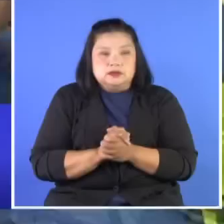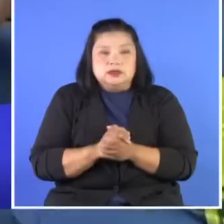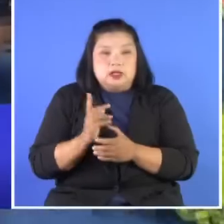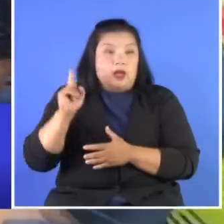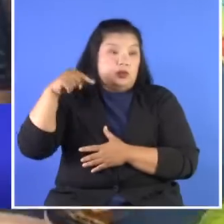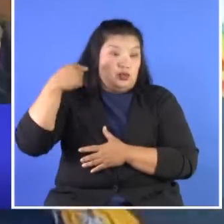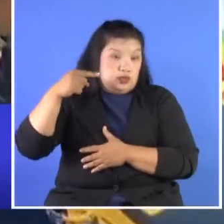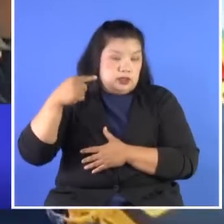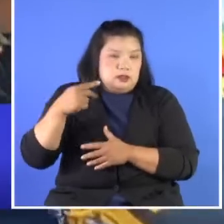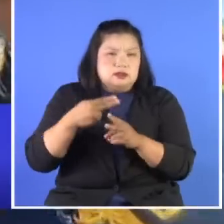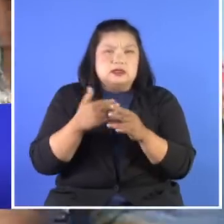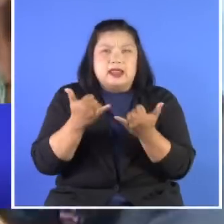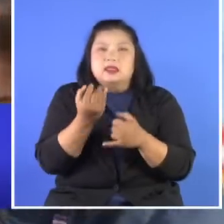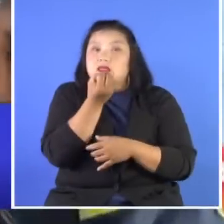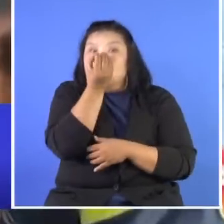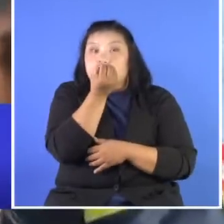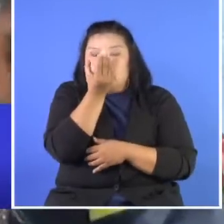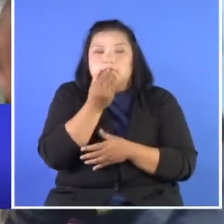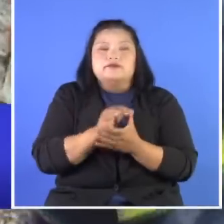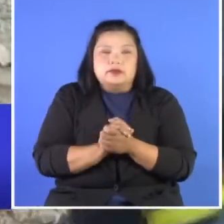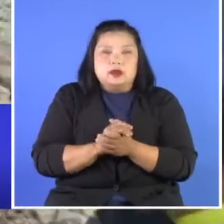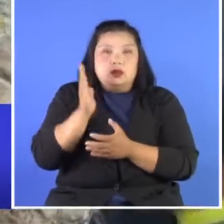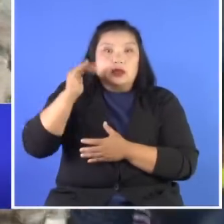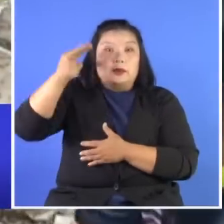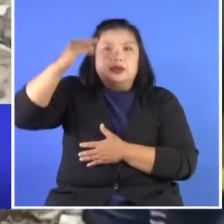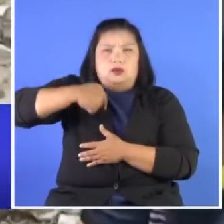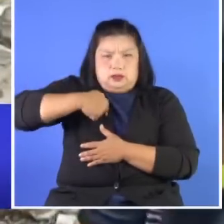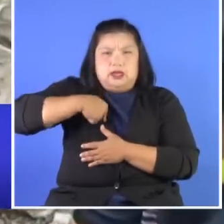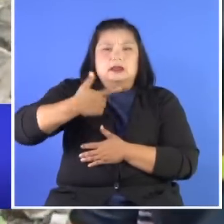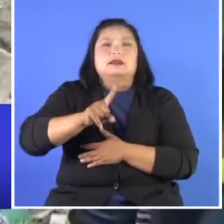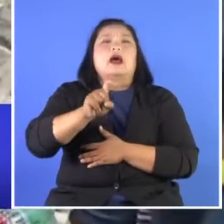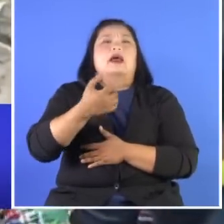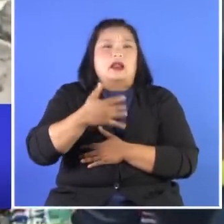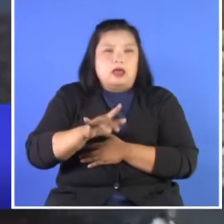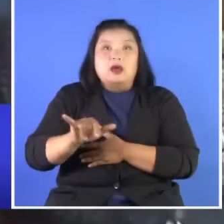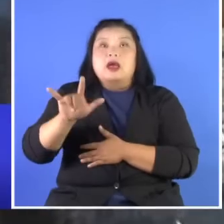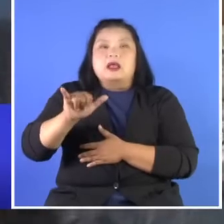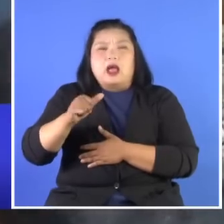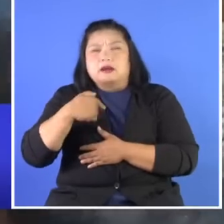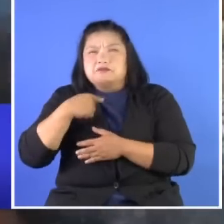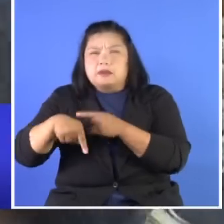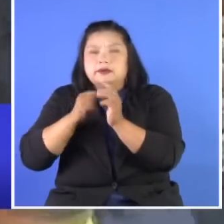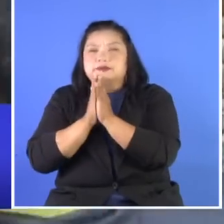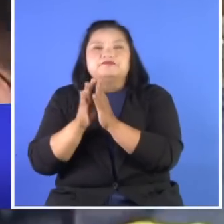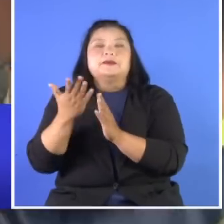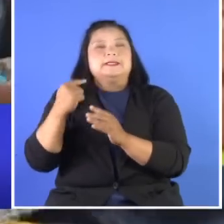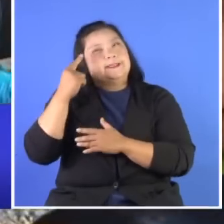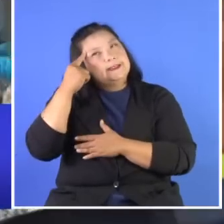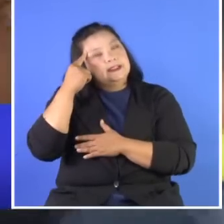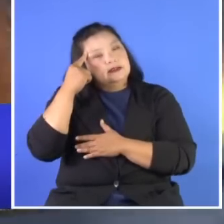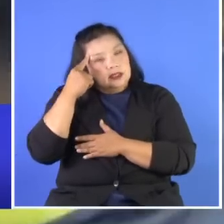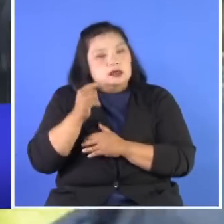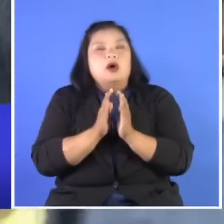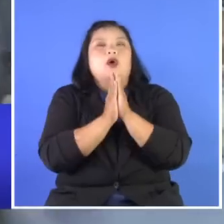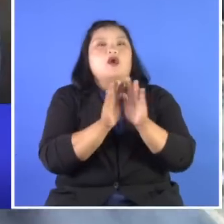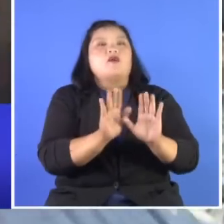ดอกไม้น้องสาวผู้ตายเล่าว่าพี่ชายเนี่ยนะครับได้เสียไปตอนนั้นญาติก็ไม่พร้อมจะนำศพไปทำพิธีทางศาสนาก็เลยนำศพพี่ชายไปขอ